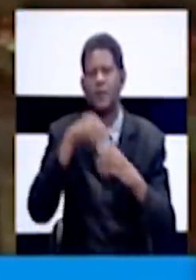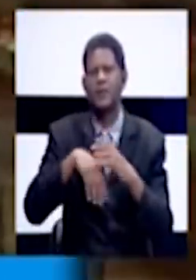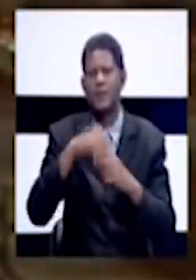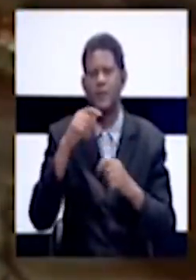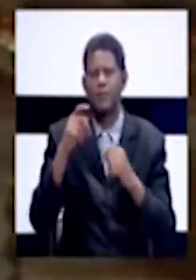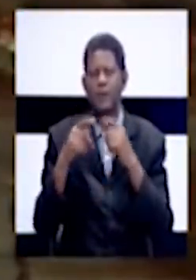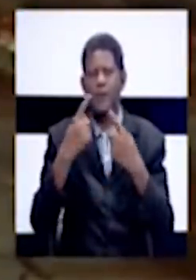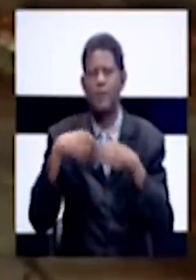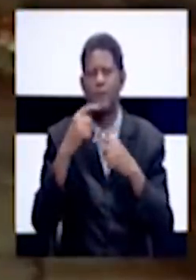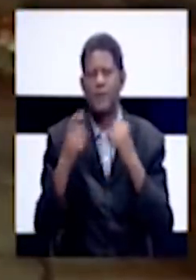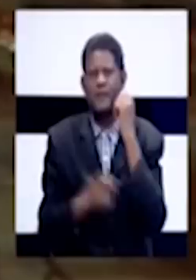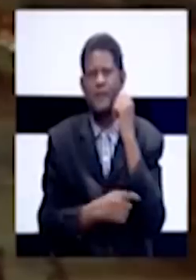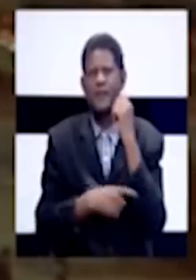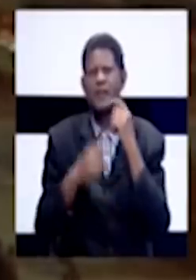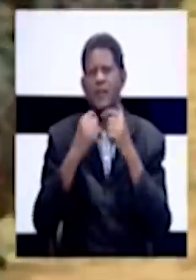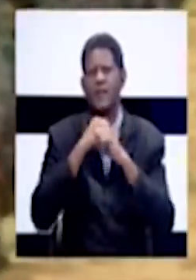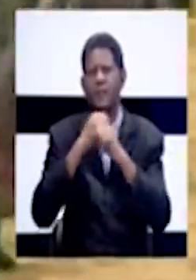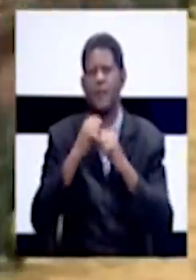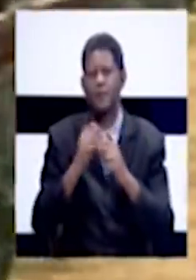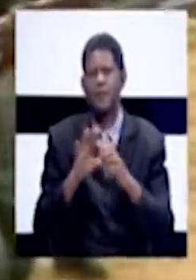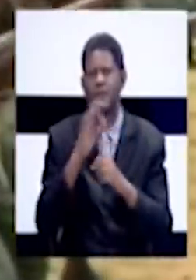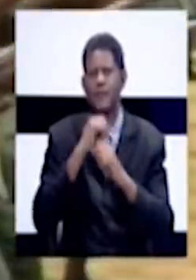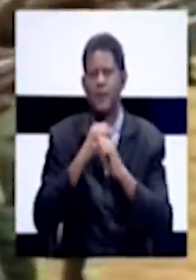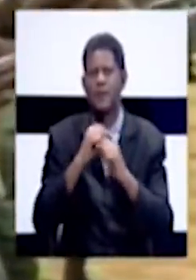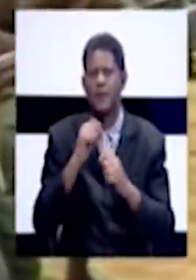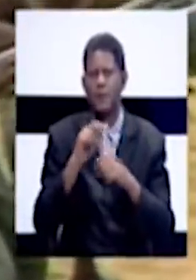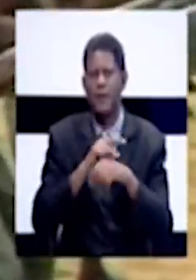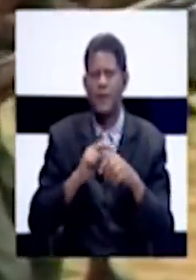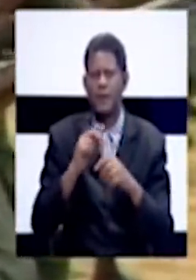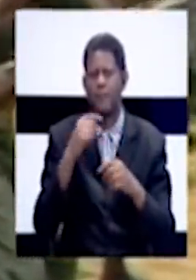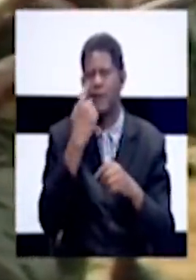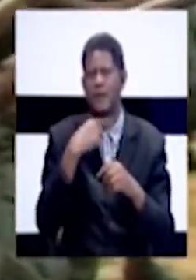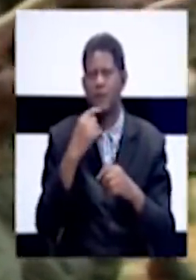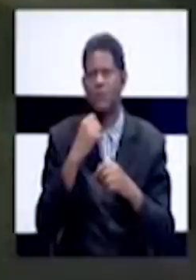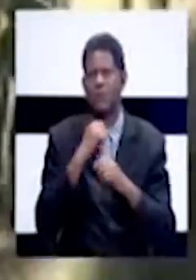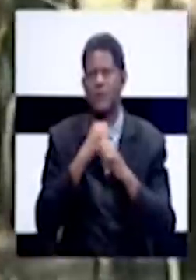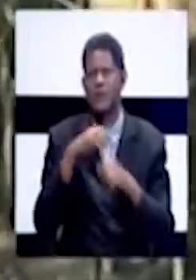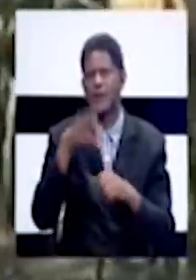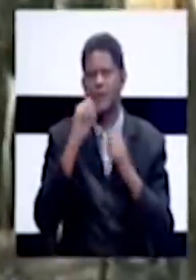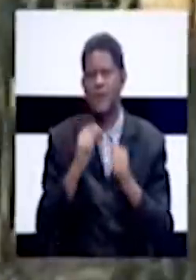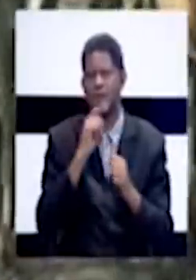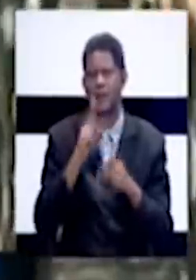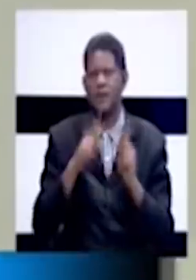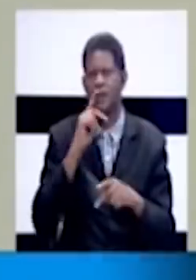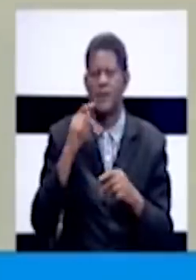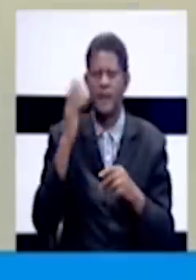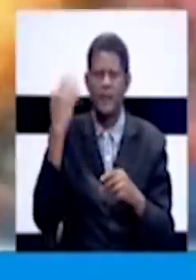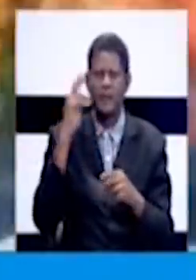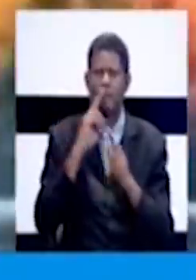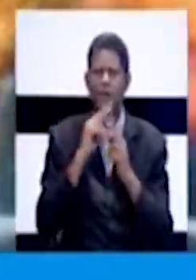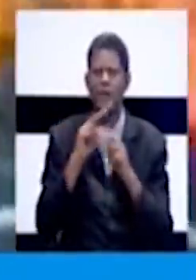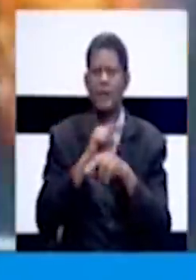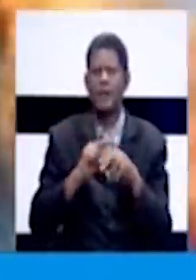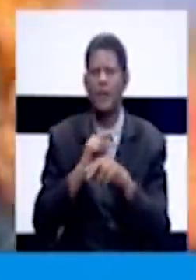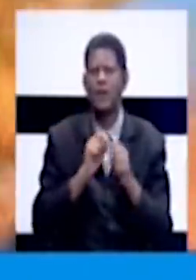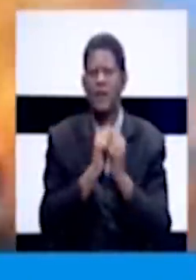እናገጠመ ብመስንክራዊ ፅንዓት መንፈስ ሓድነት ንመኪቱ ብሔራዊ ክብርን ህልውን ምርጋዝ ዝኸኣለ ህዝቢ እዩ ታሪክ መዋለ ቃልሲ ህዝቢ ትግራይ ብሔራዊ ሓድነቱ ኣብ